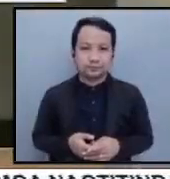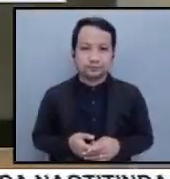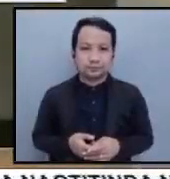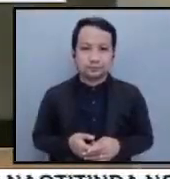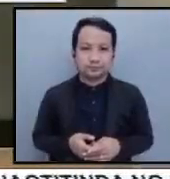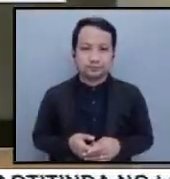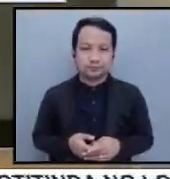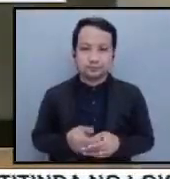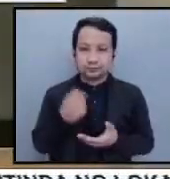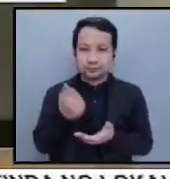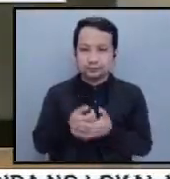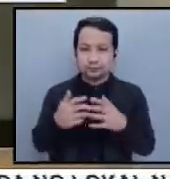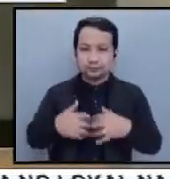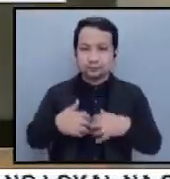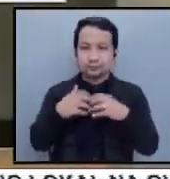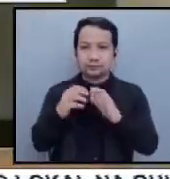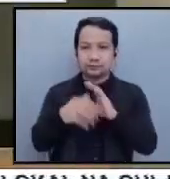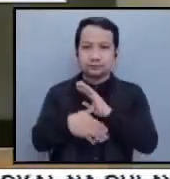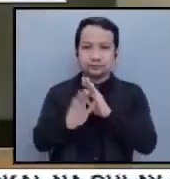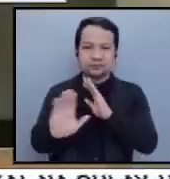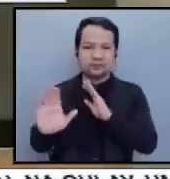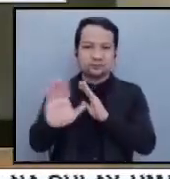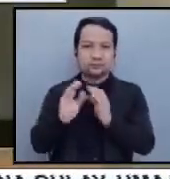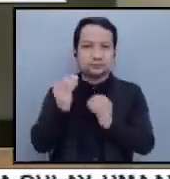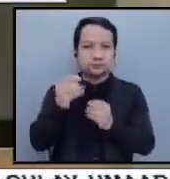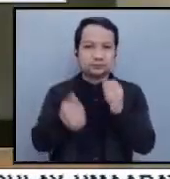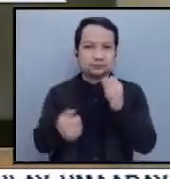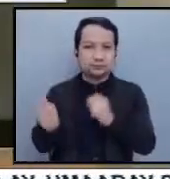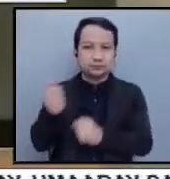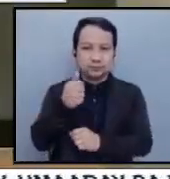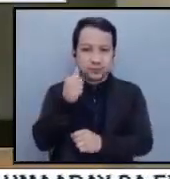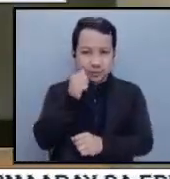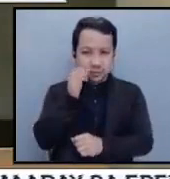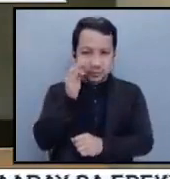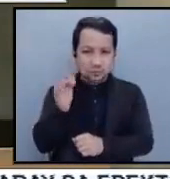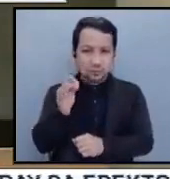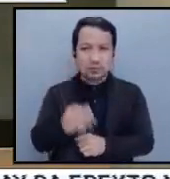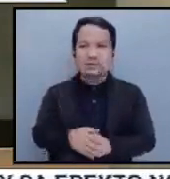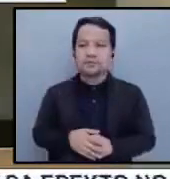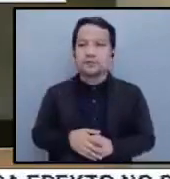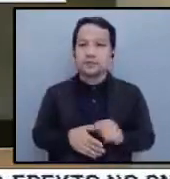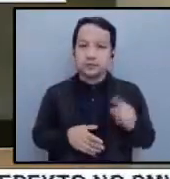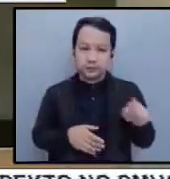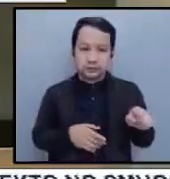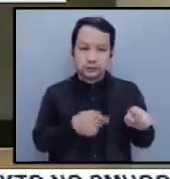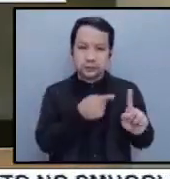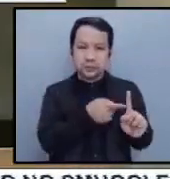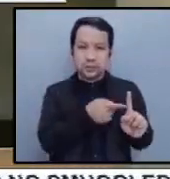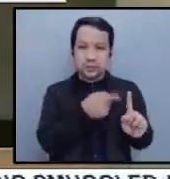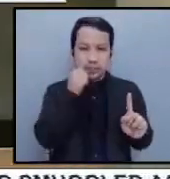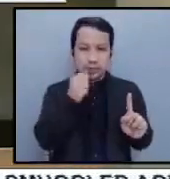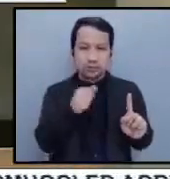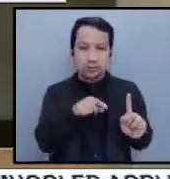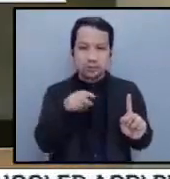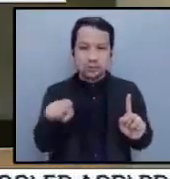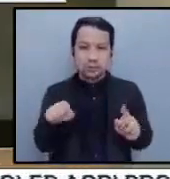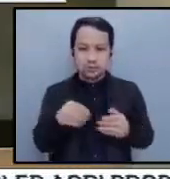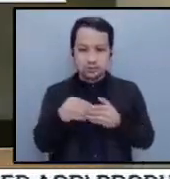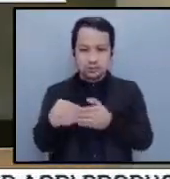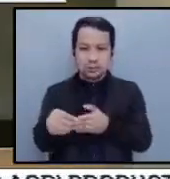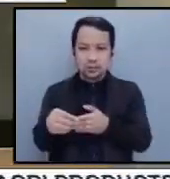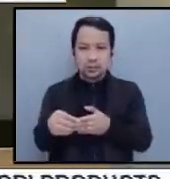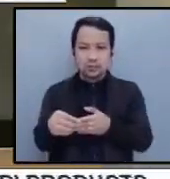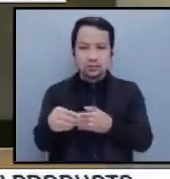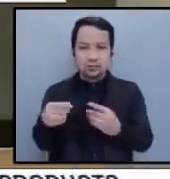Itinalaga naman ng COMELEC si Commissioner Aini Ferolino na pangunahan ng Task Force kontra Bigay